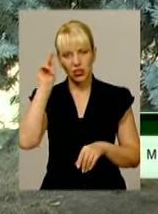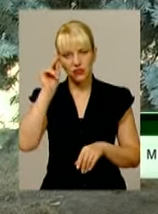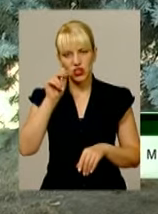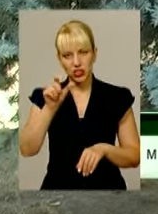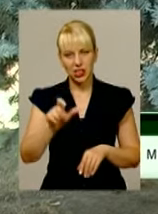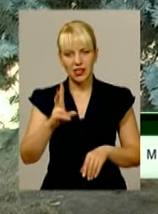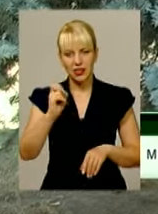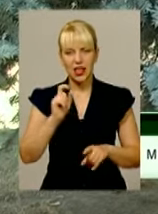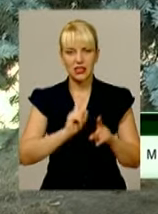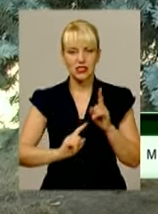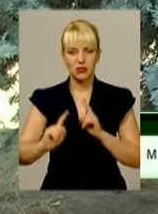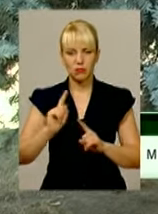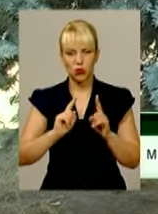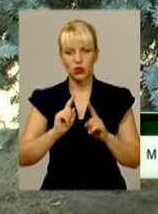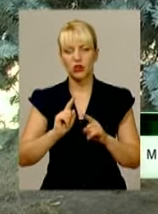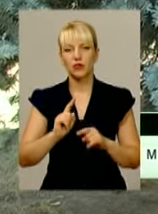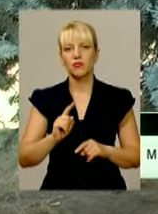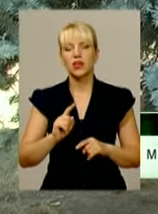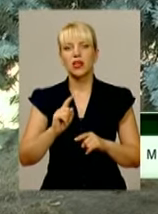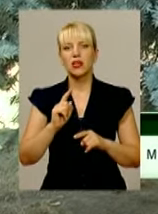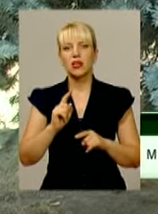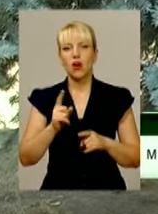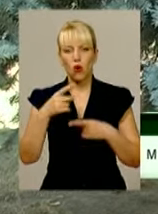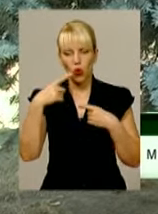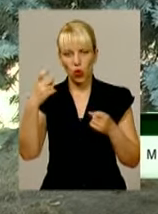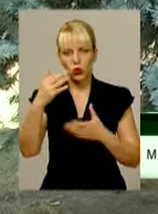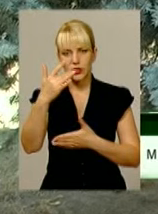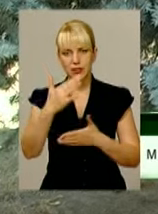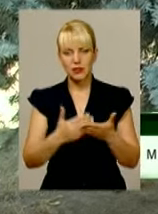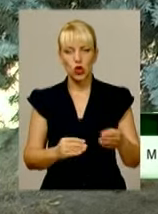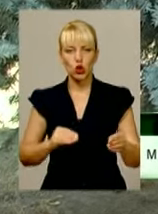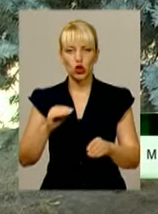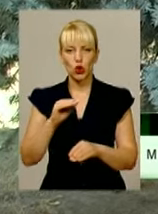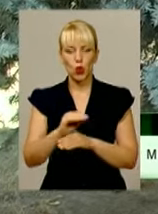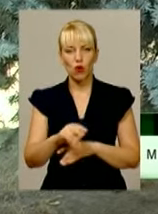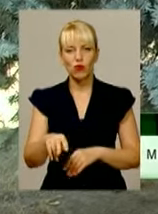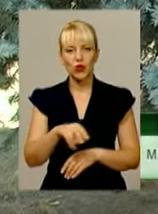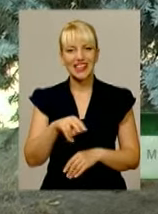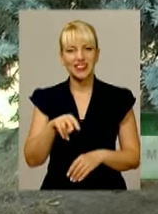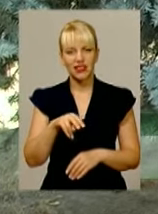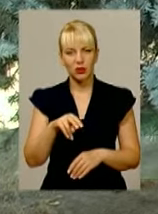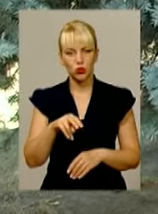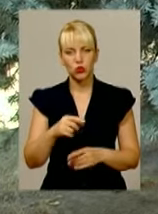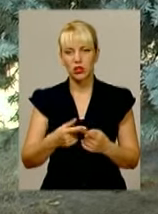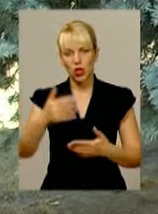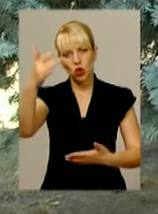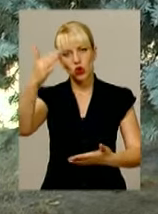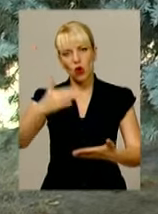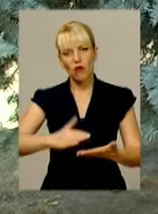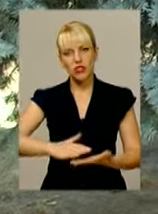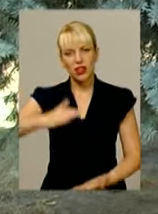зборах оголошує певний список додаткової литератури. Він такий собі довжелезний,